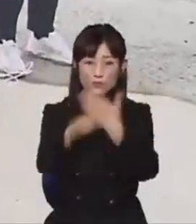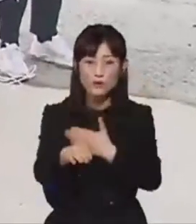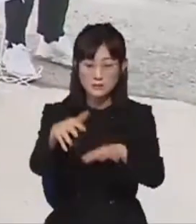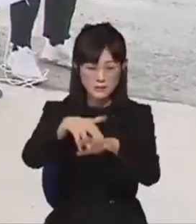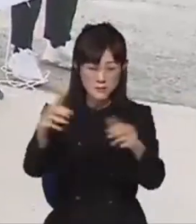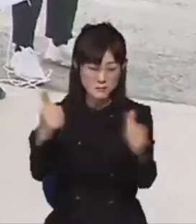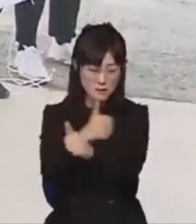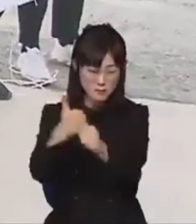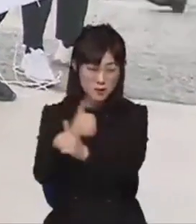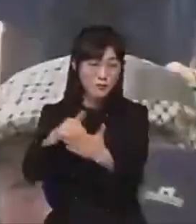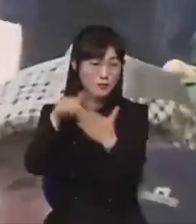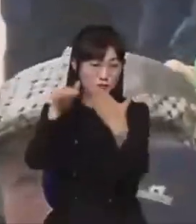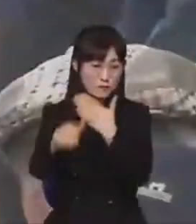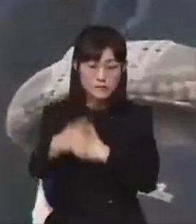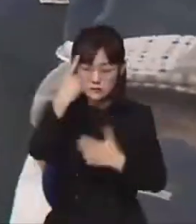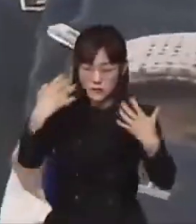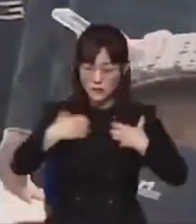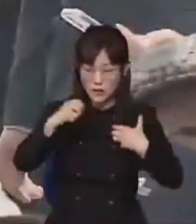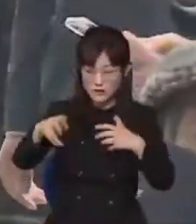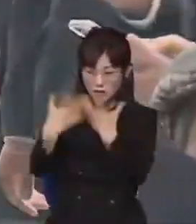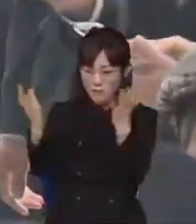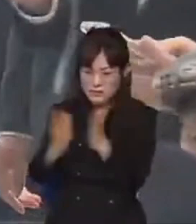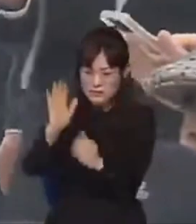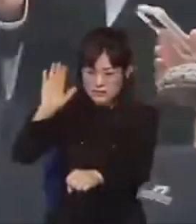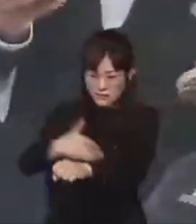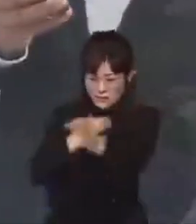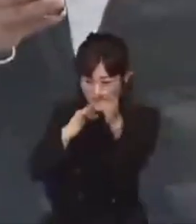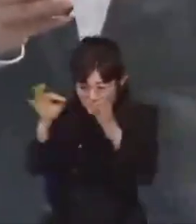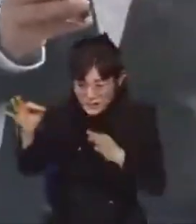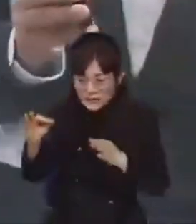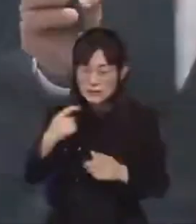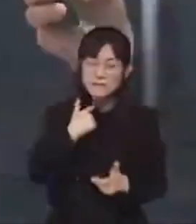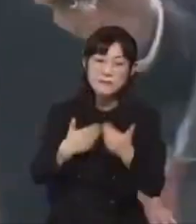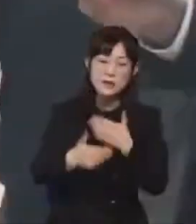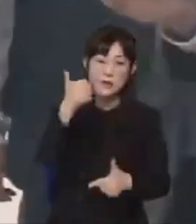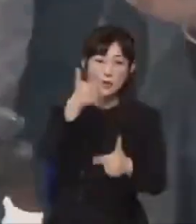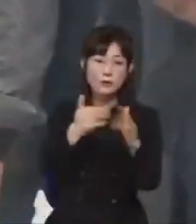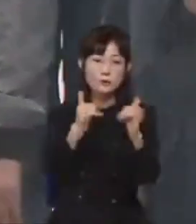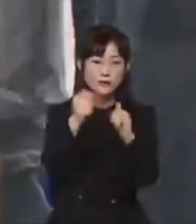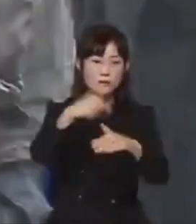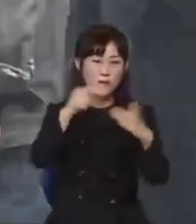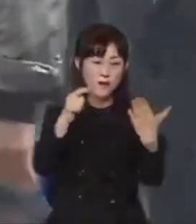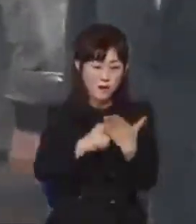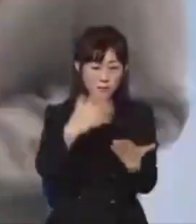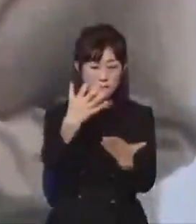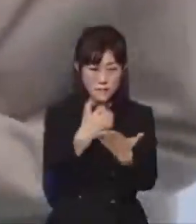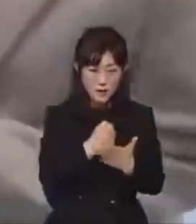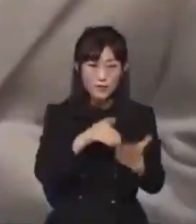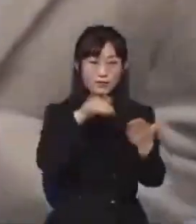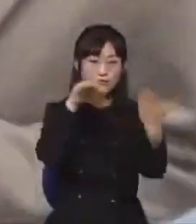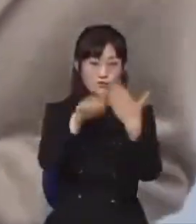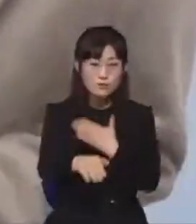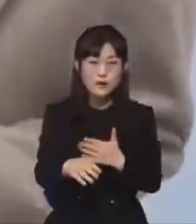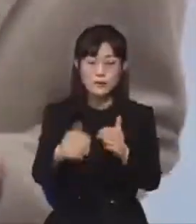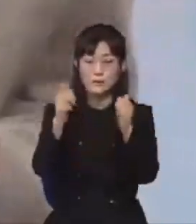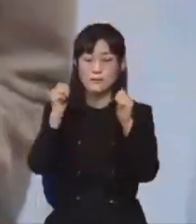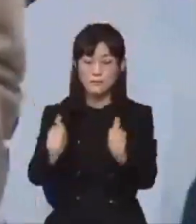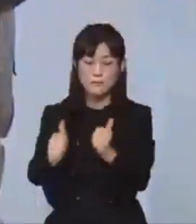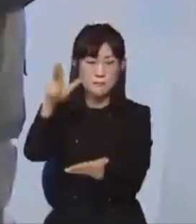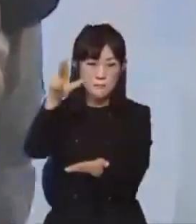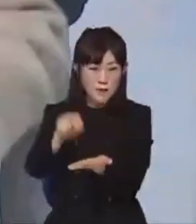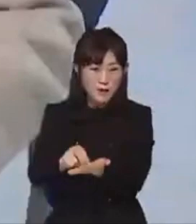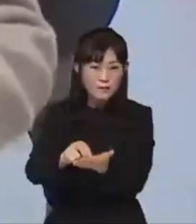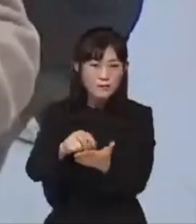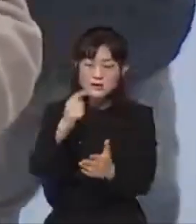개편을 선보임과 동시에 정부 여당의 실책에 반감을 보이는 호남 민심을 디딤돌 삼아 사법 리스크로